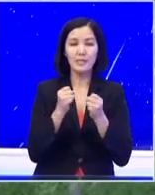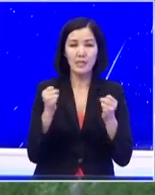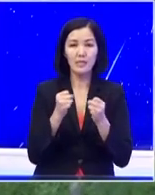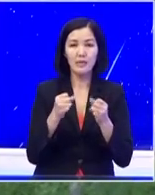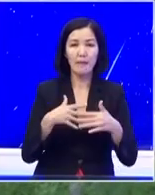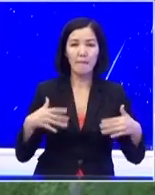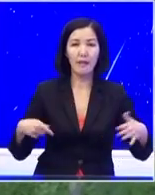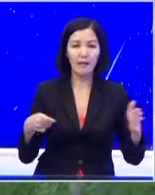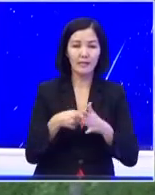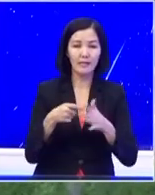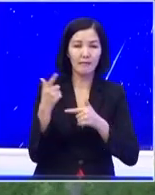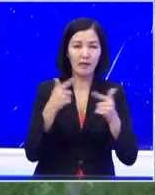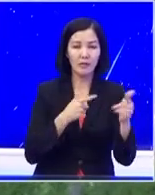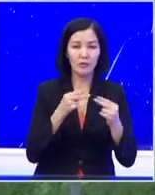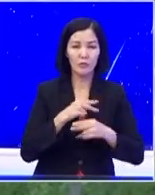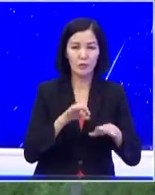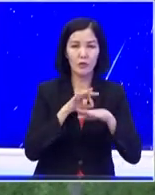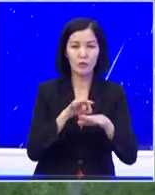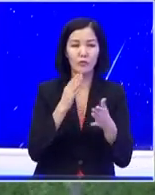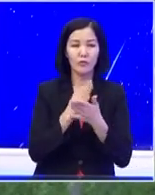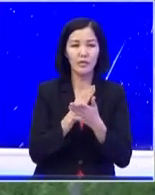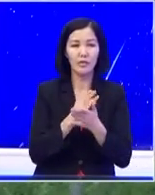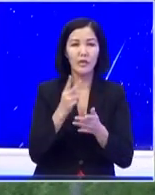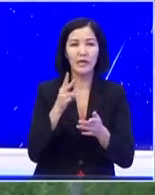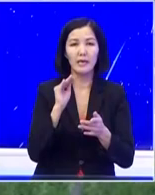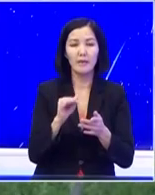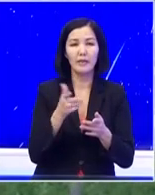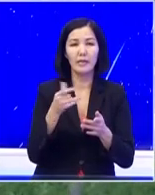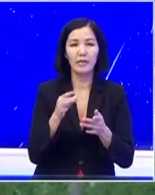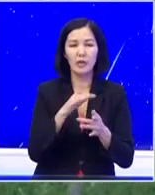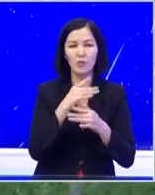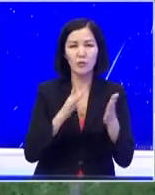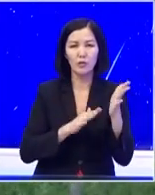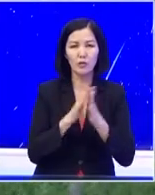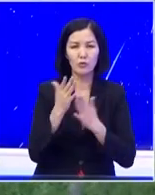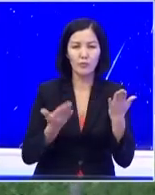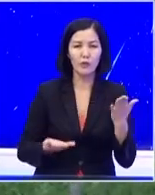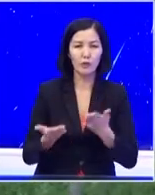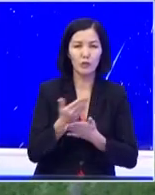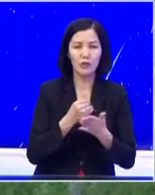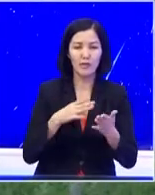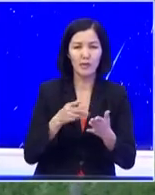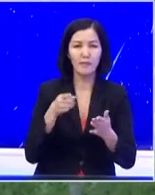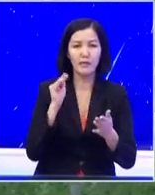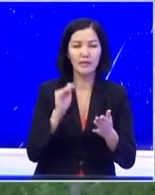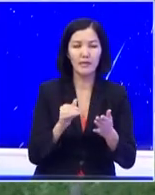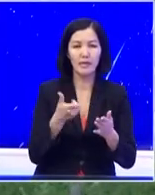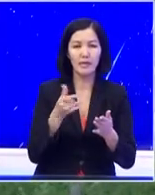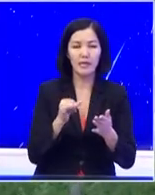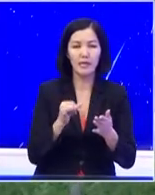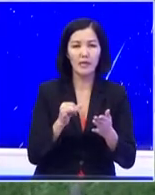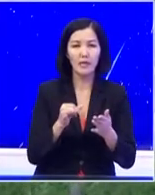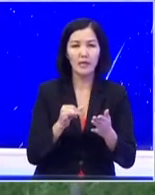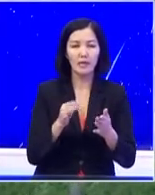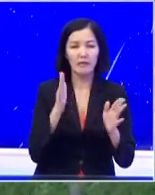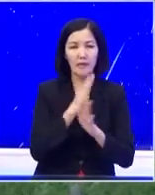азығын дайындау жұмыстары жүріп жатыр. Бүгінгі күні 2000 гектар көп жылдық шөп және 1000 гектарға жоқ естесімен